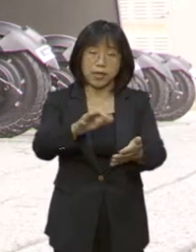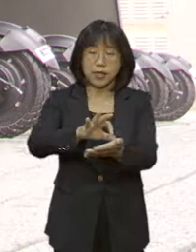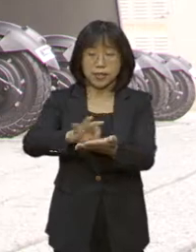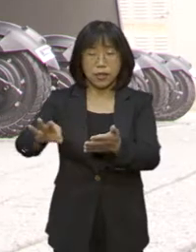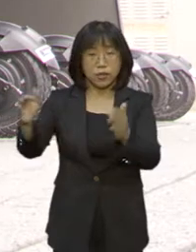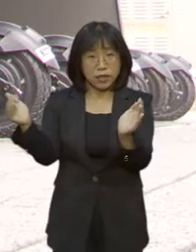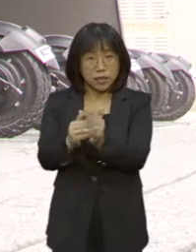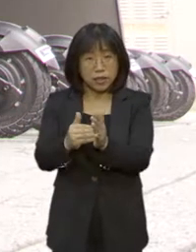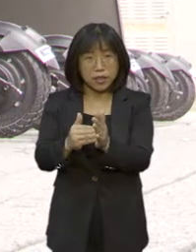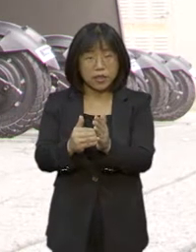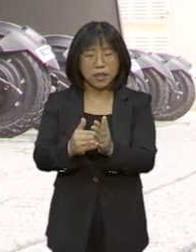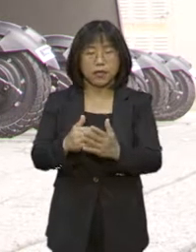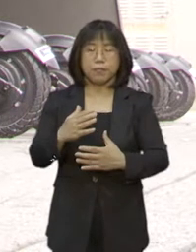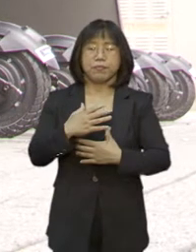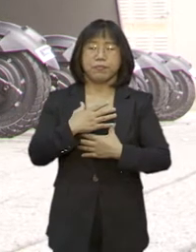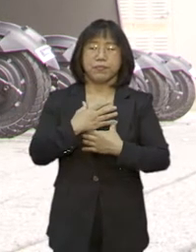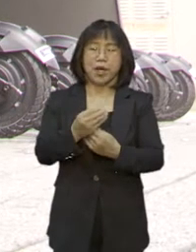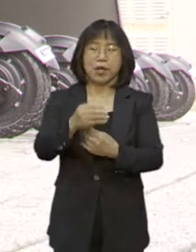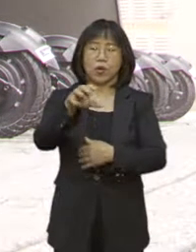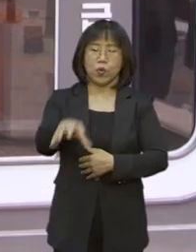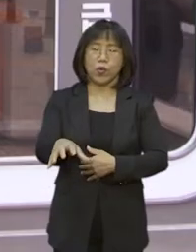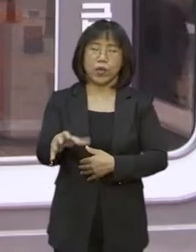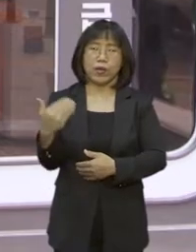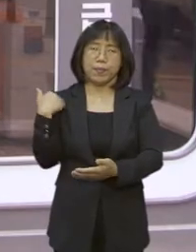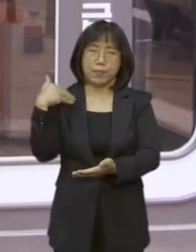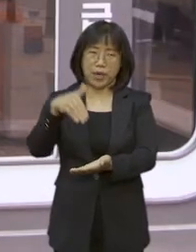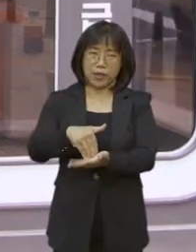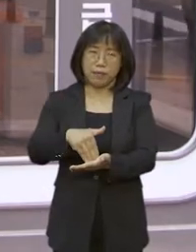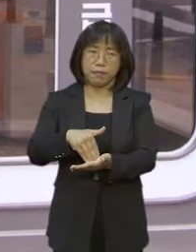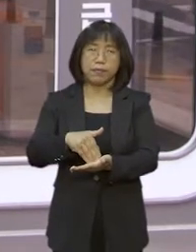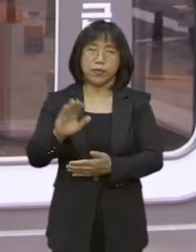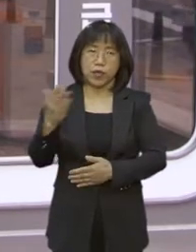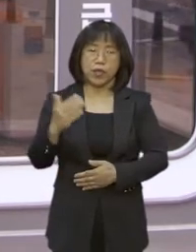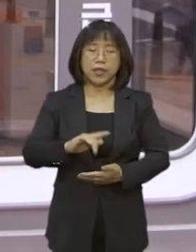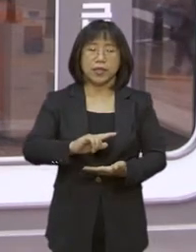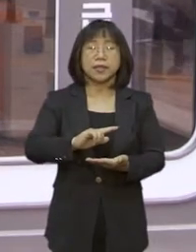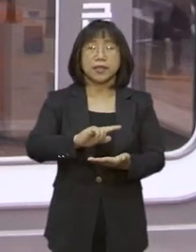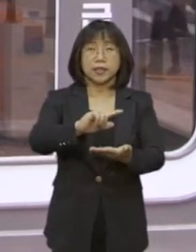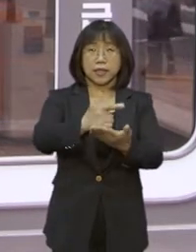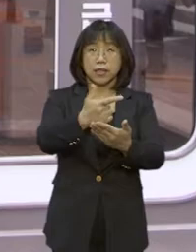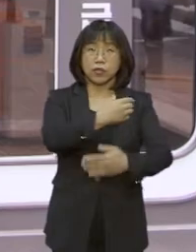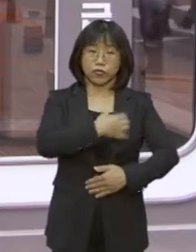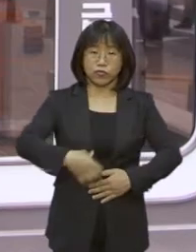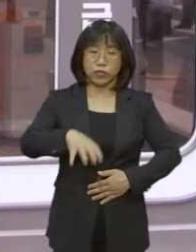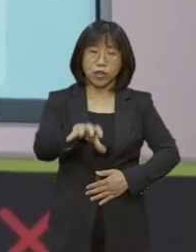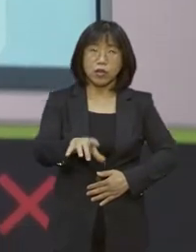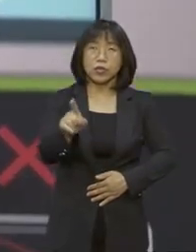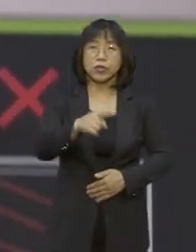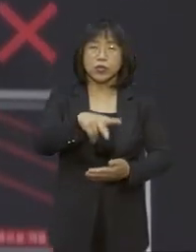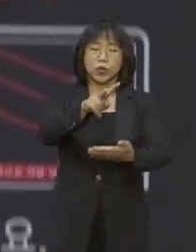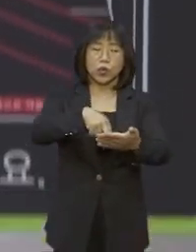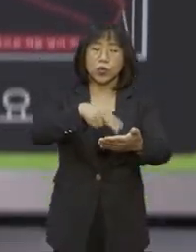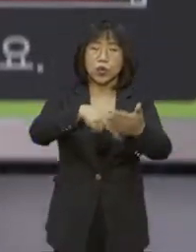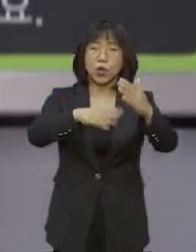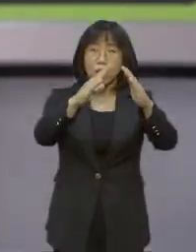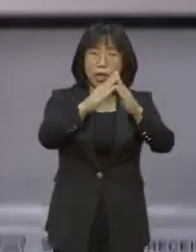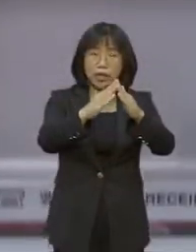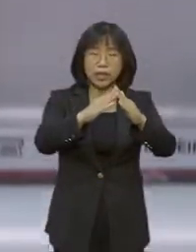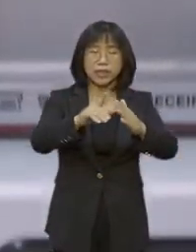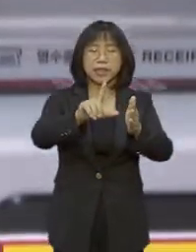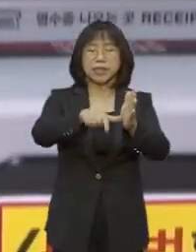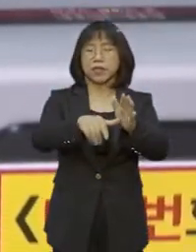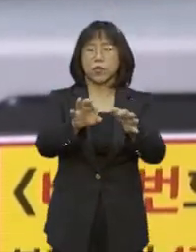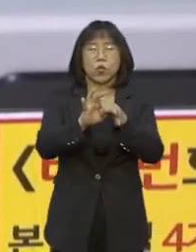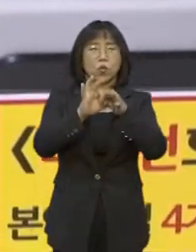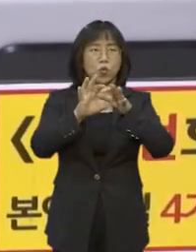후 편한 곳에 반납하면 됩니다. 강서구청 본관 앞 스마트 도서관은 시간에 상관없이 책을